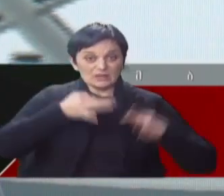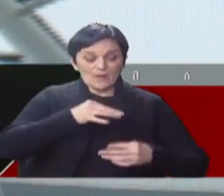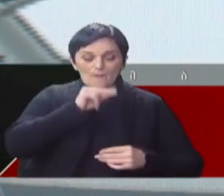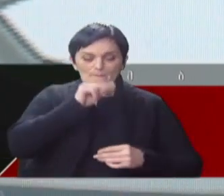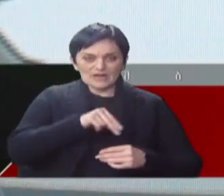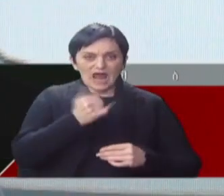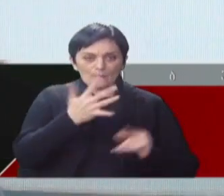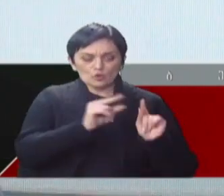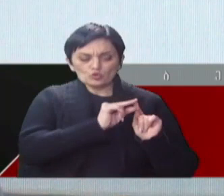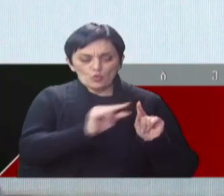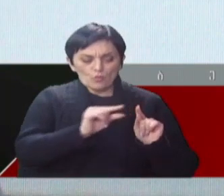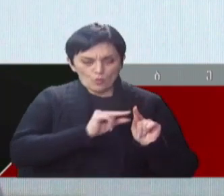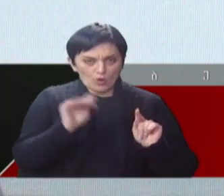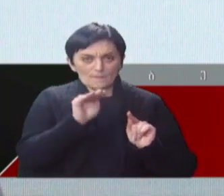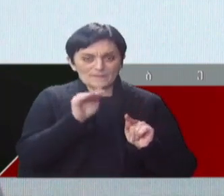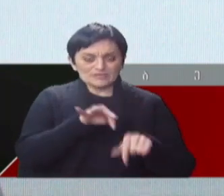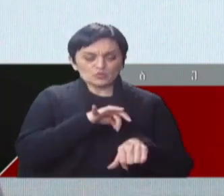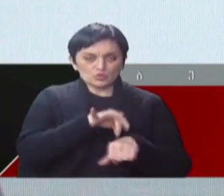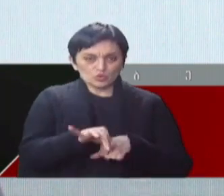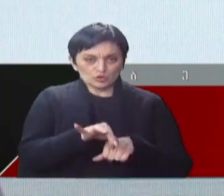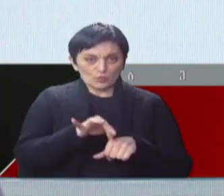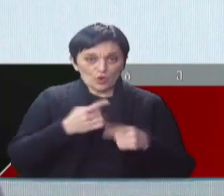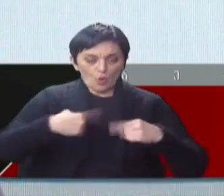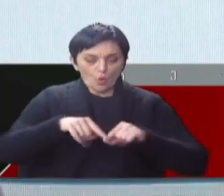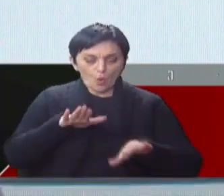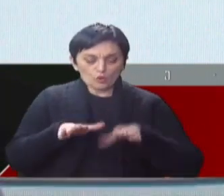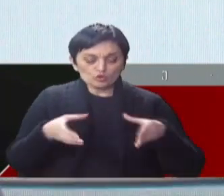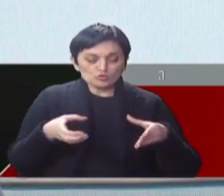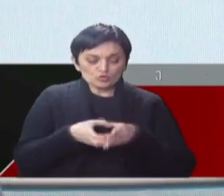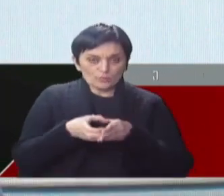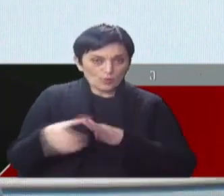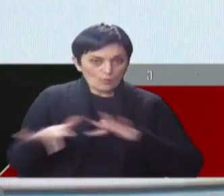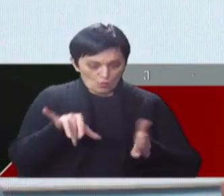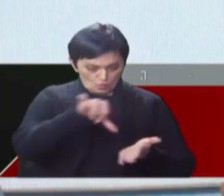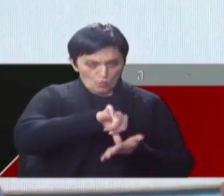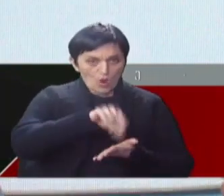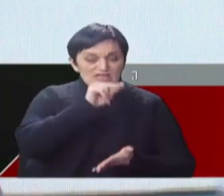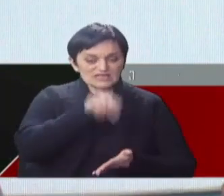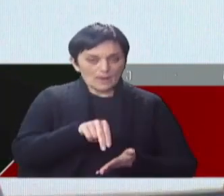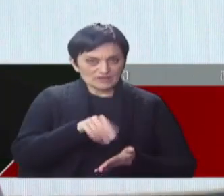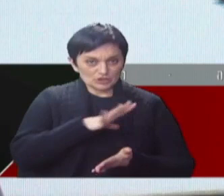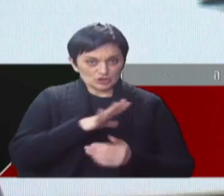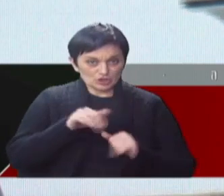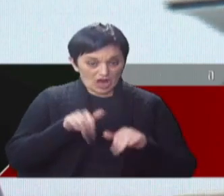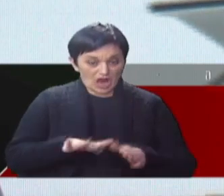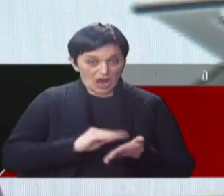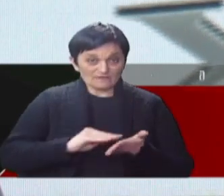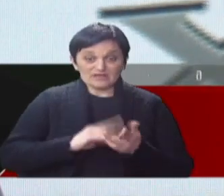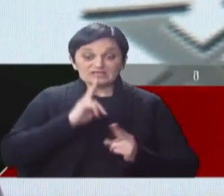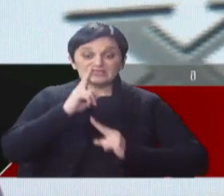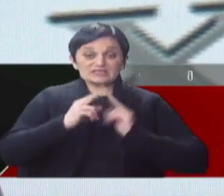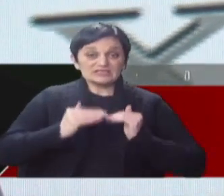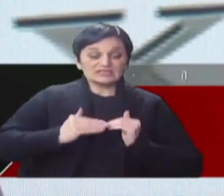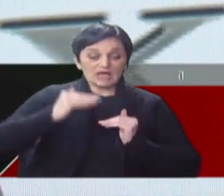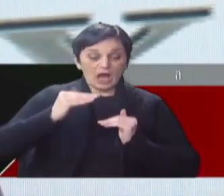biram denime muhtșim, a cioris fizicuri zala do bași, da organize bučku purmok mede pe șimone cele obași, damna șavet. Tumca sa apelatio sa